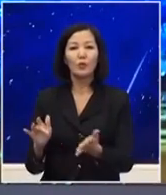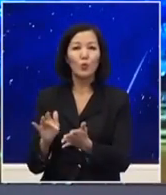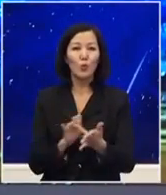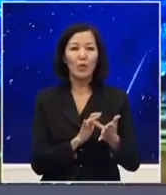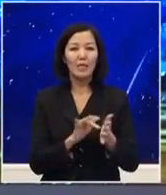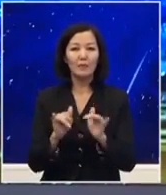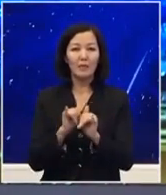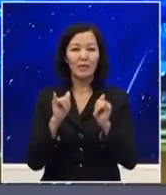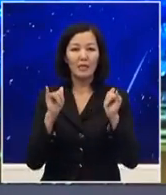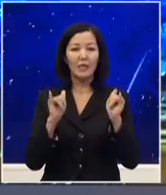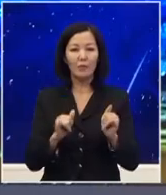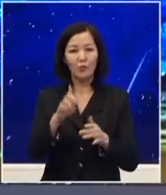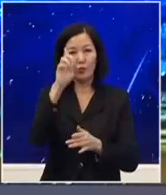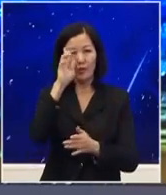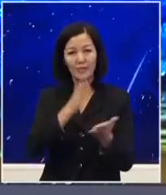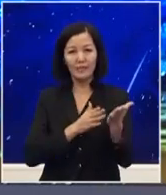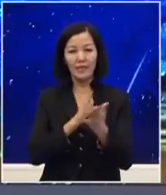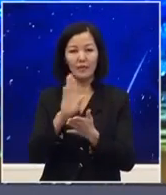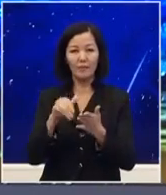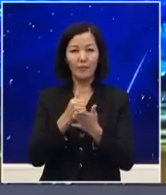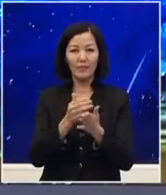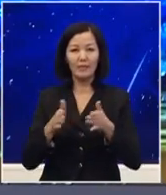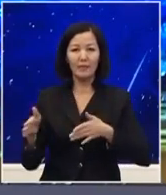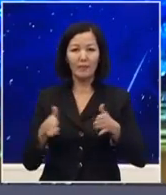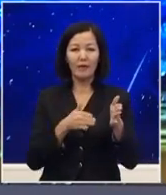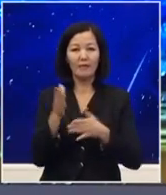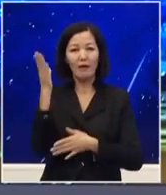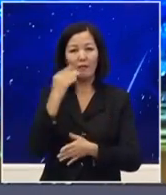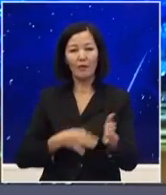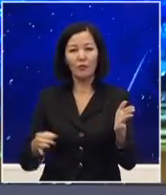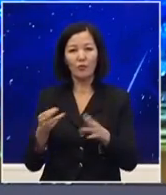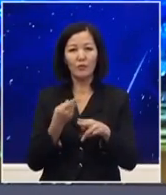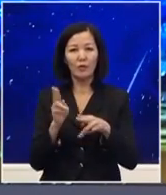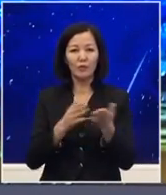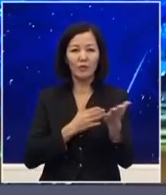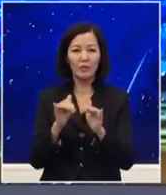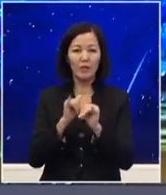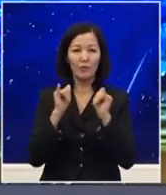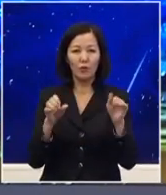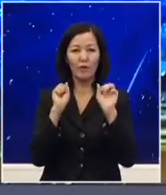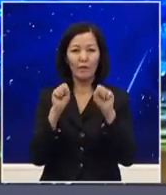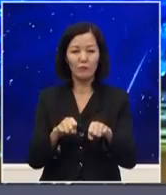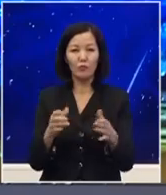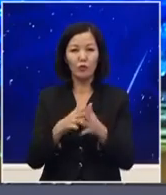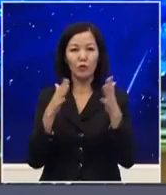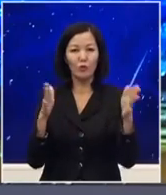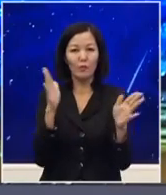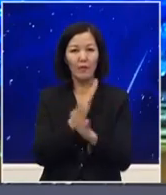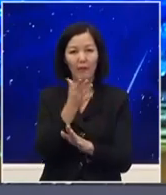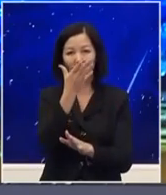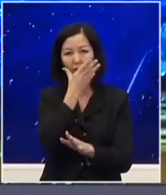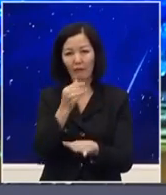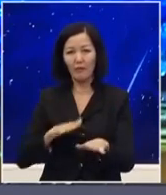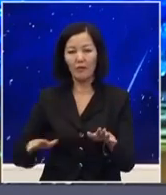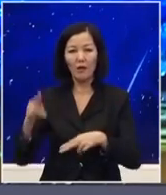Туризмді дамыту ел саясатының басты бағыты, ал Алматы облысында дәл осы саланы дамытуға мүмкіндік мол. Табиғаты көрікті